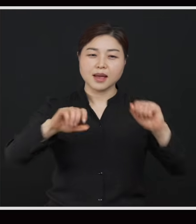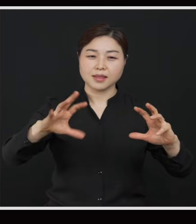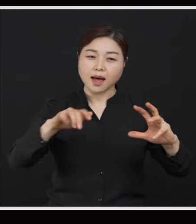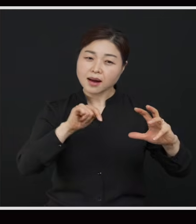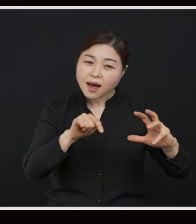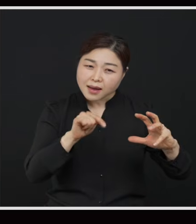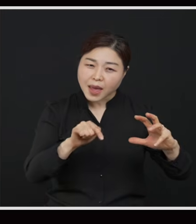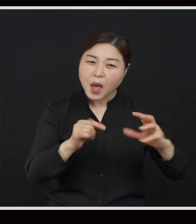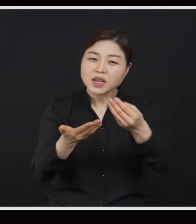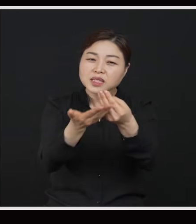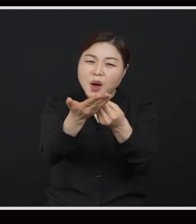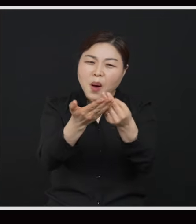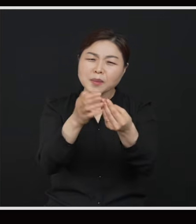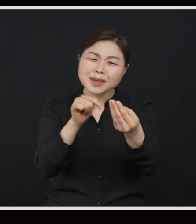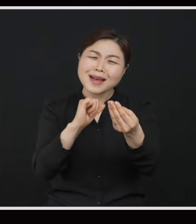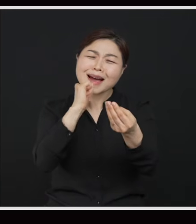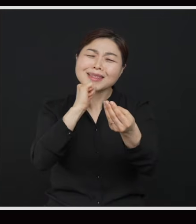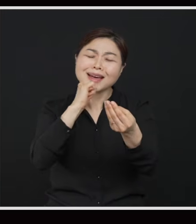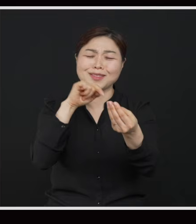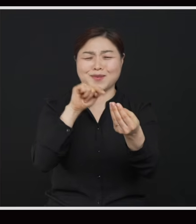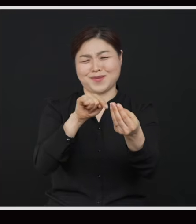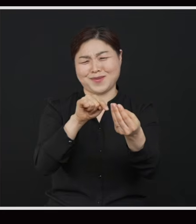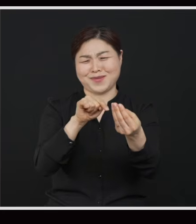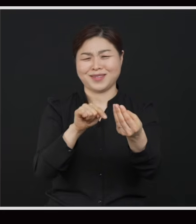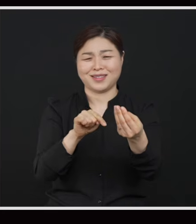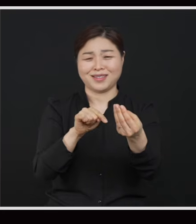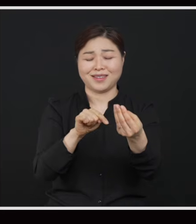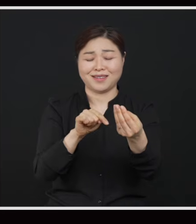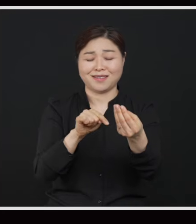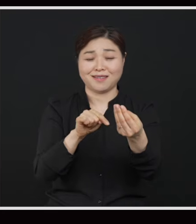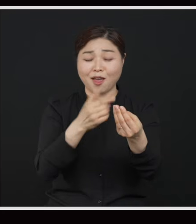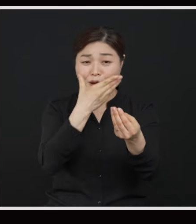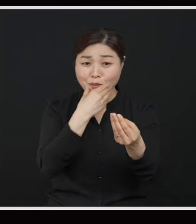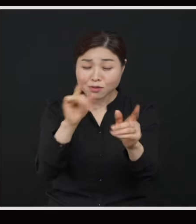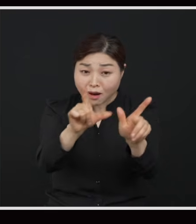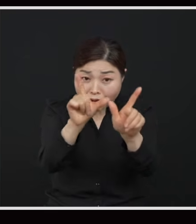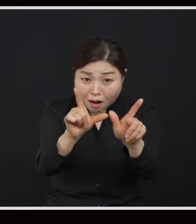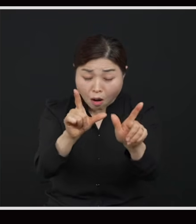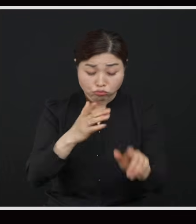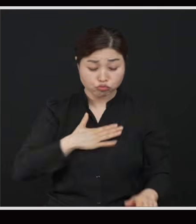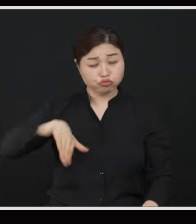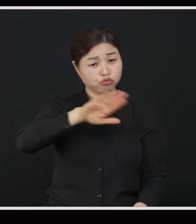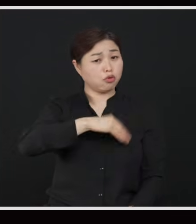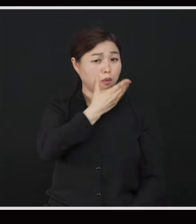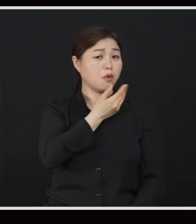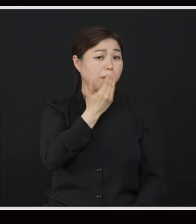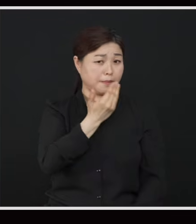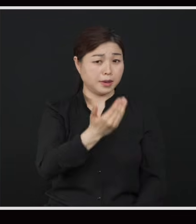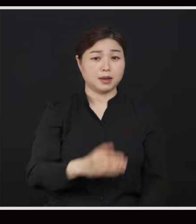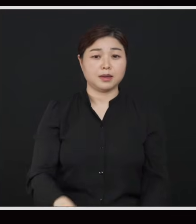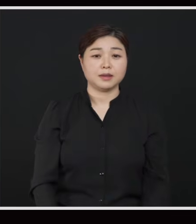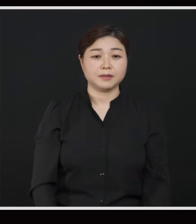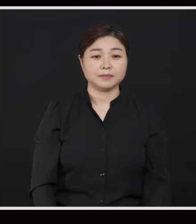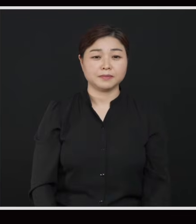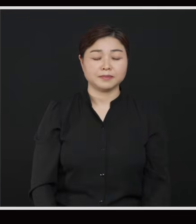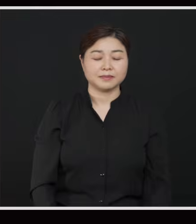이 이태리에 못 사는 낙도에서도 행복하게 사는데 우리라고 행복하게 살지 못할 이유가 뭐가